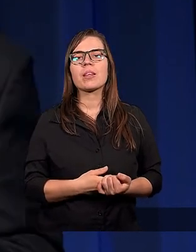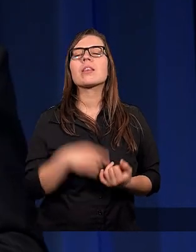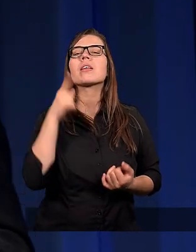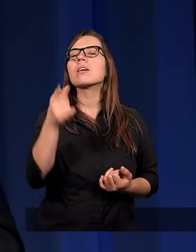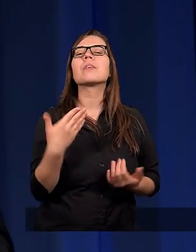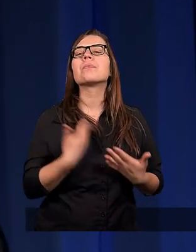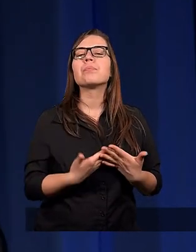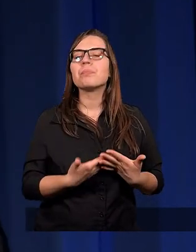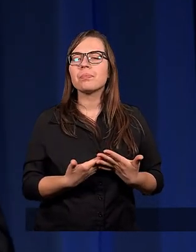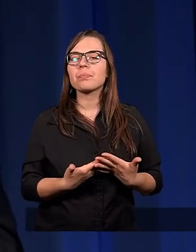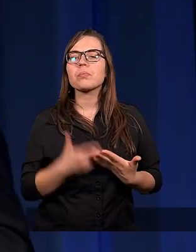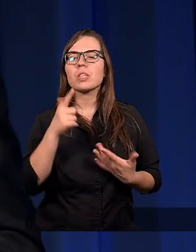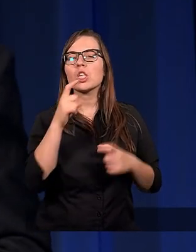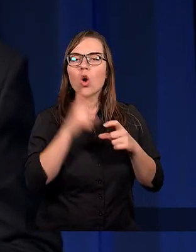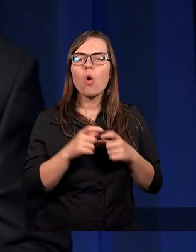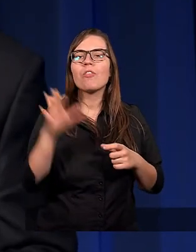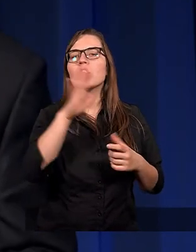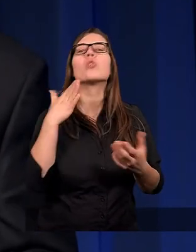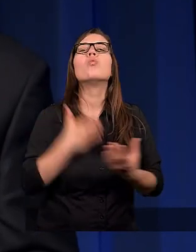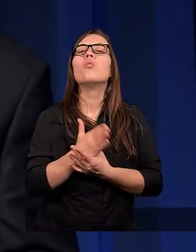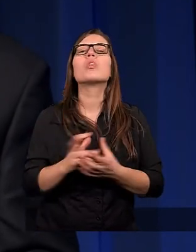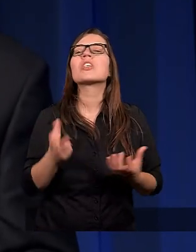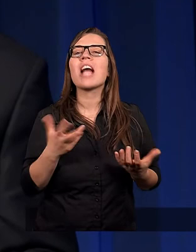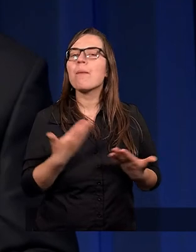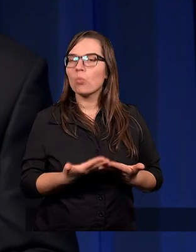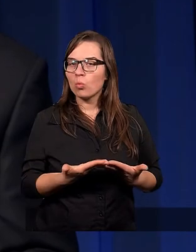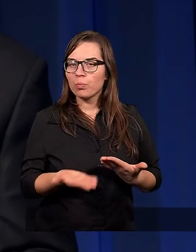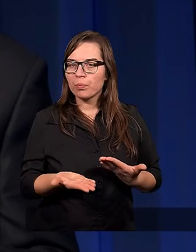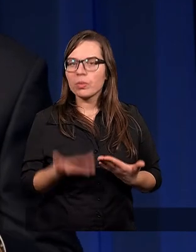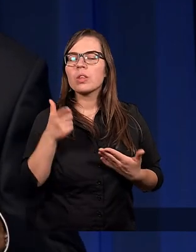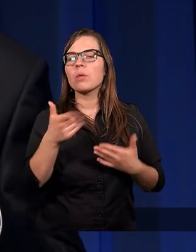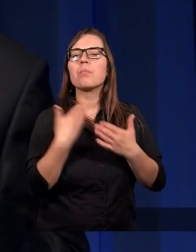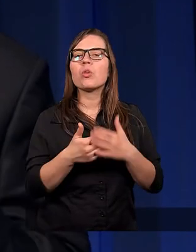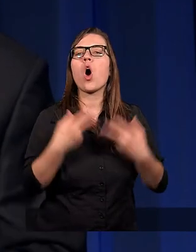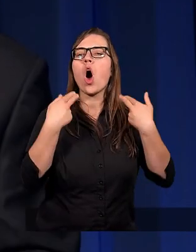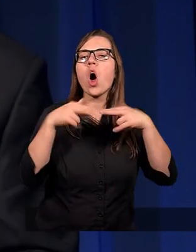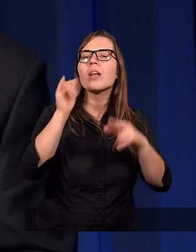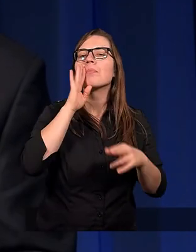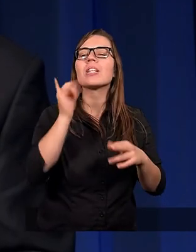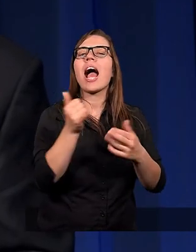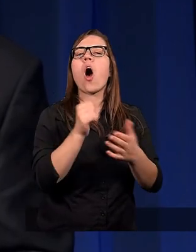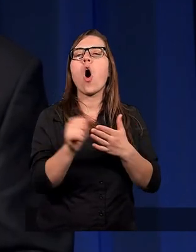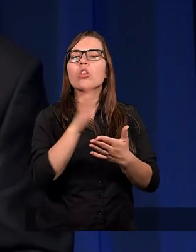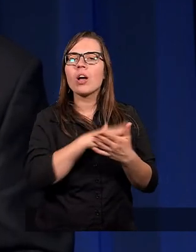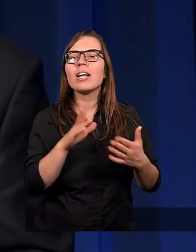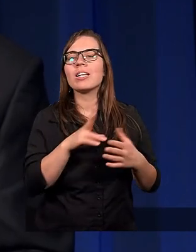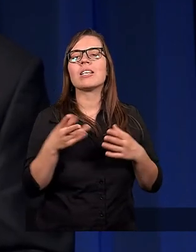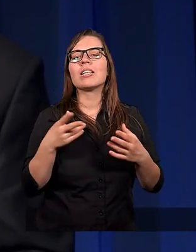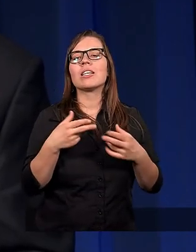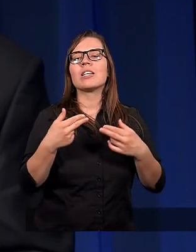Wiem jedno. Słowo Boże czemuś służy. Jest powiedziane jako odrodzeni z nasienia